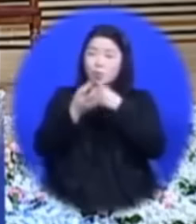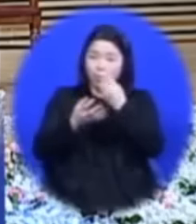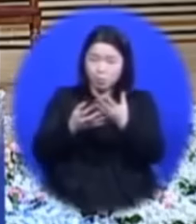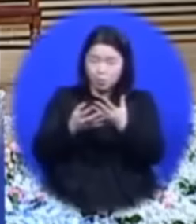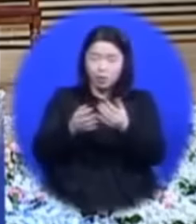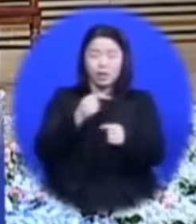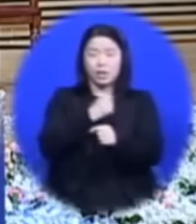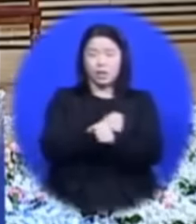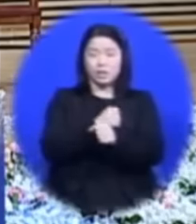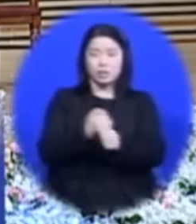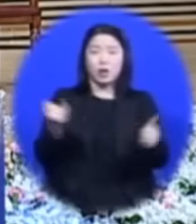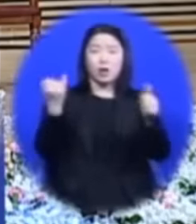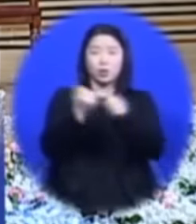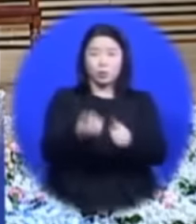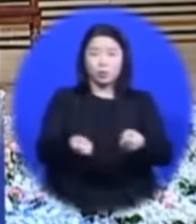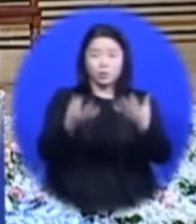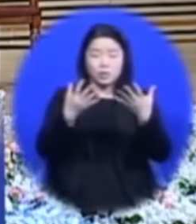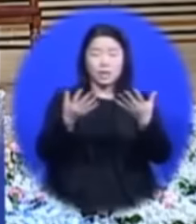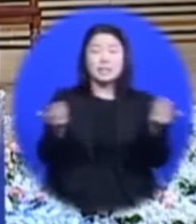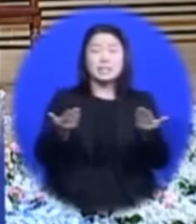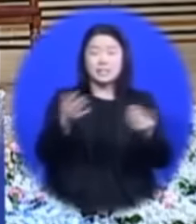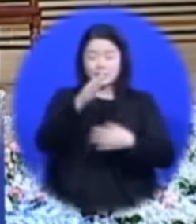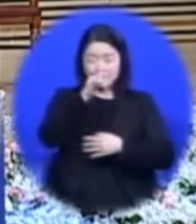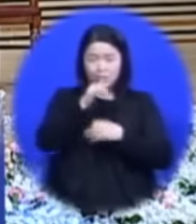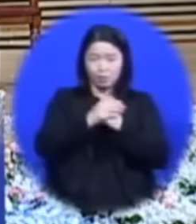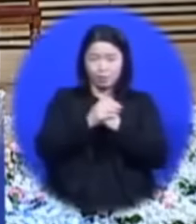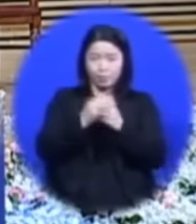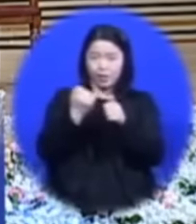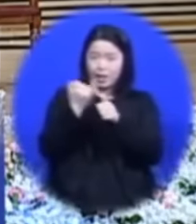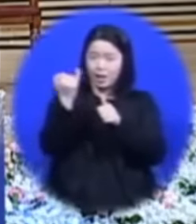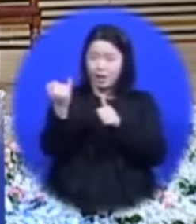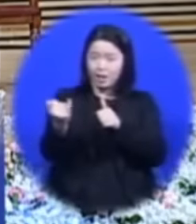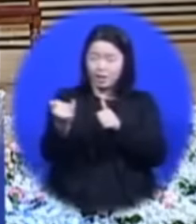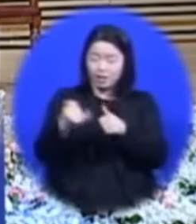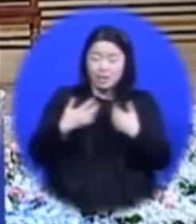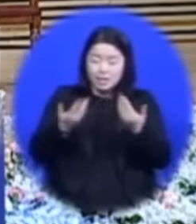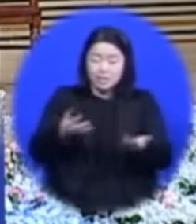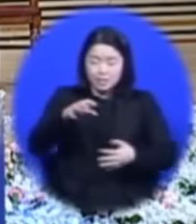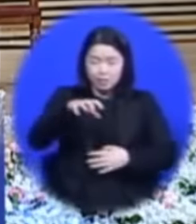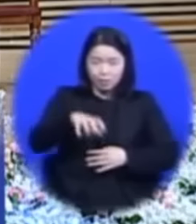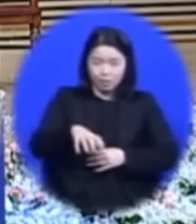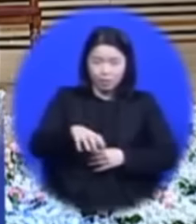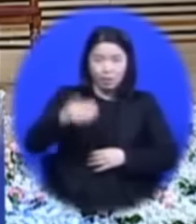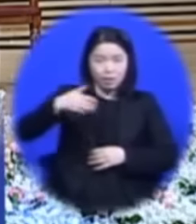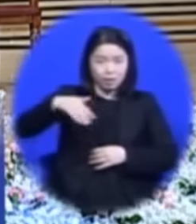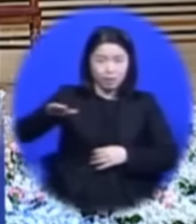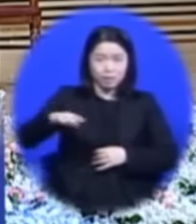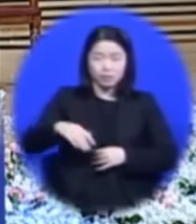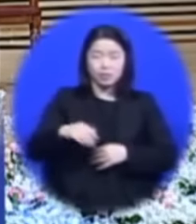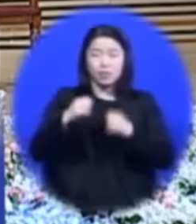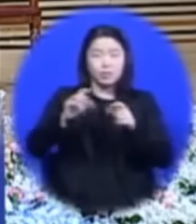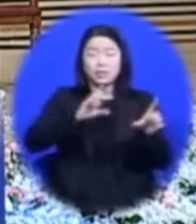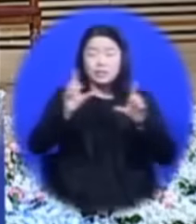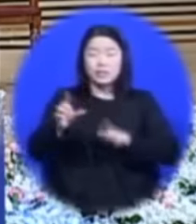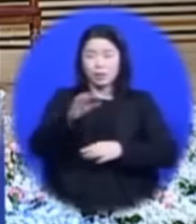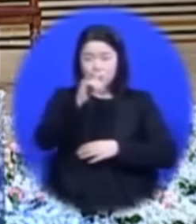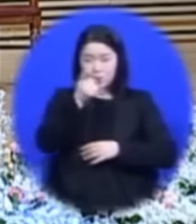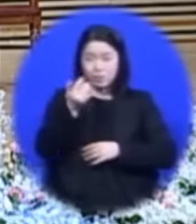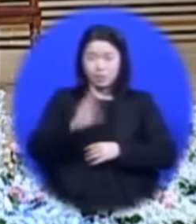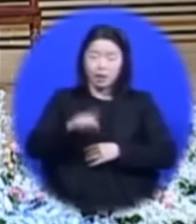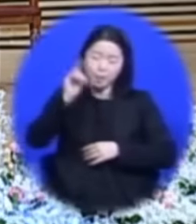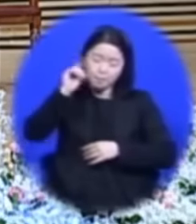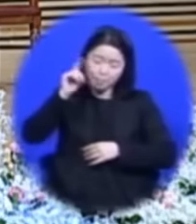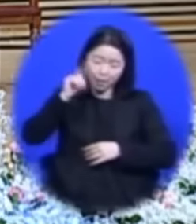한 일이 있었습니다. 아내가 치매 요양원에 가서 있는데